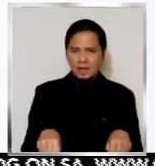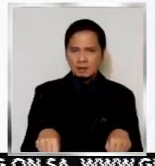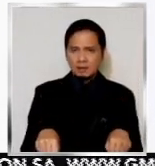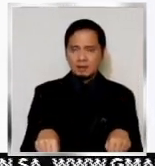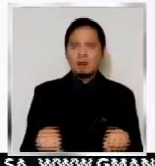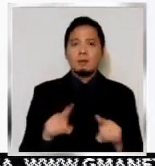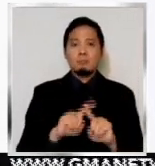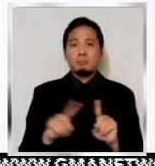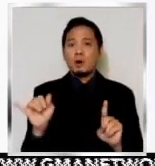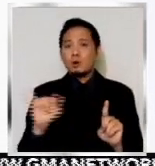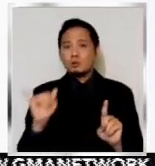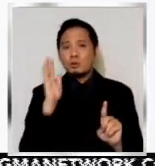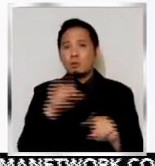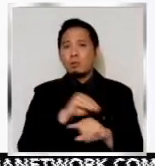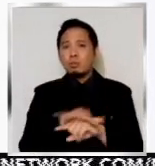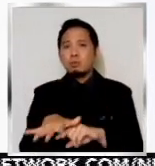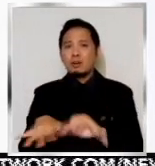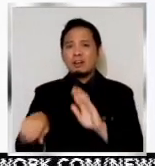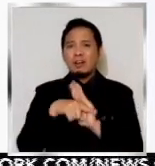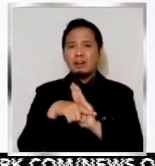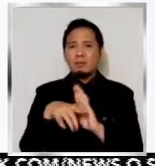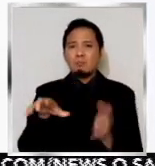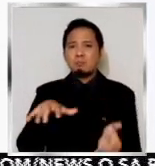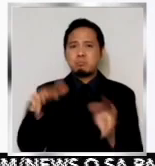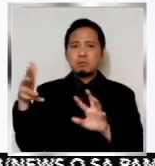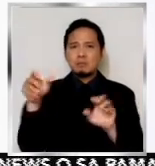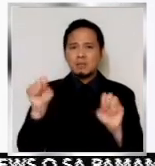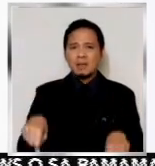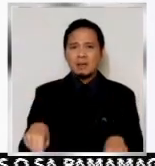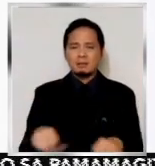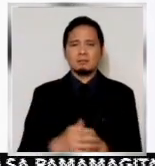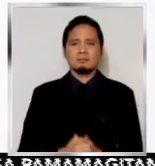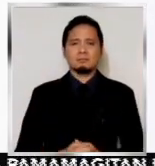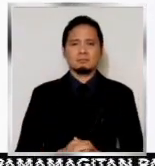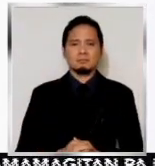other problems. Mark Salazar, Nakatutok, 24 Oras.